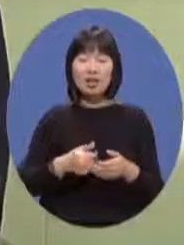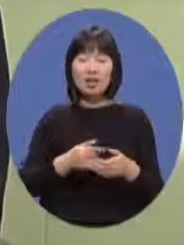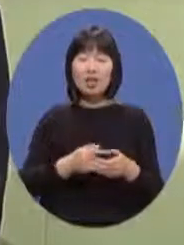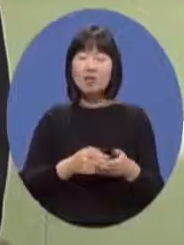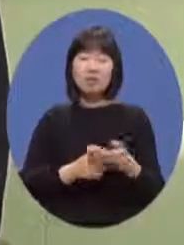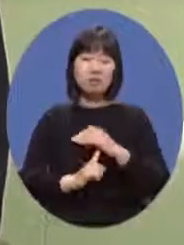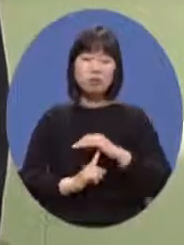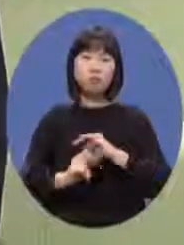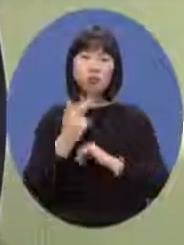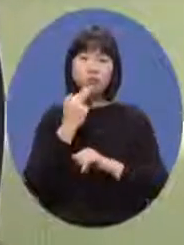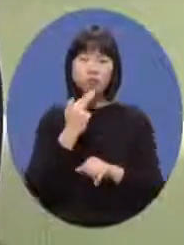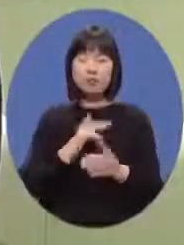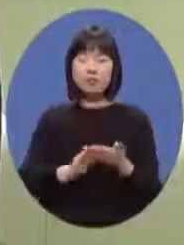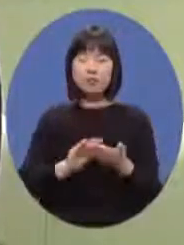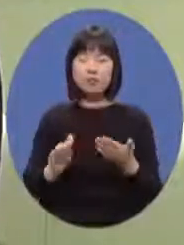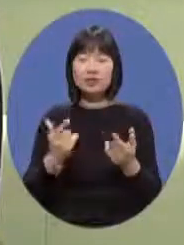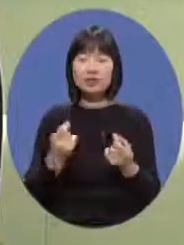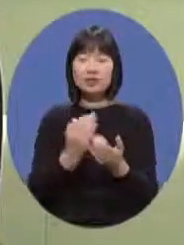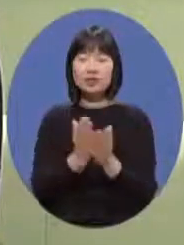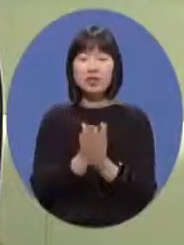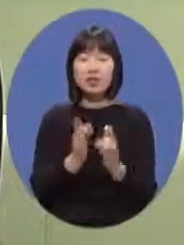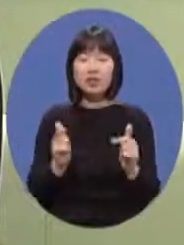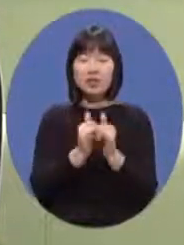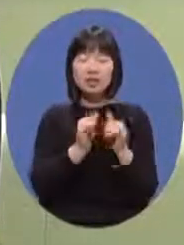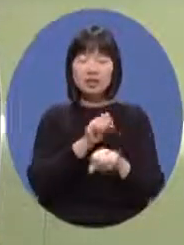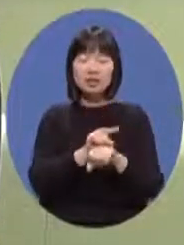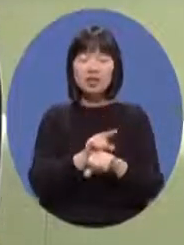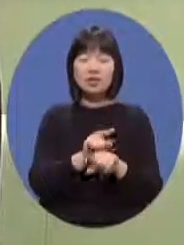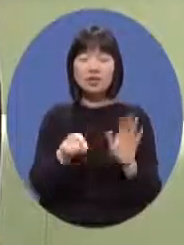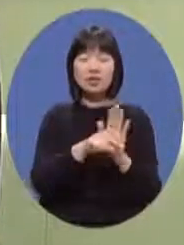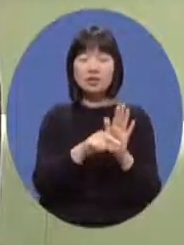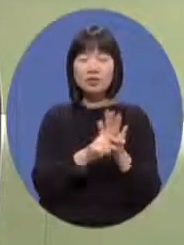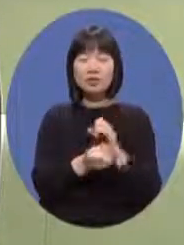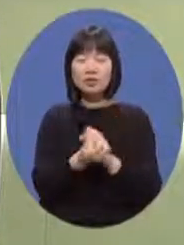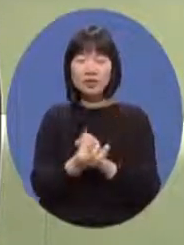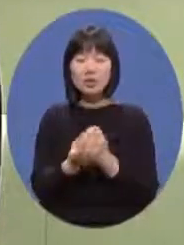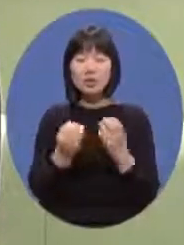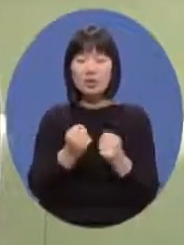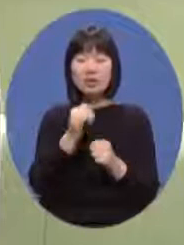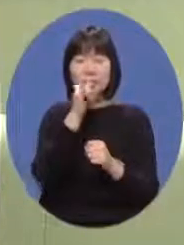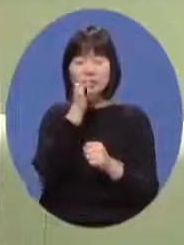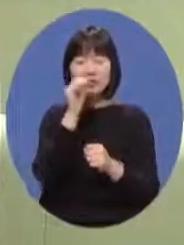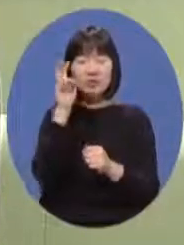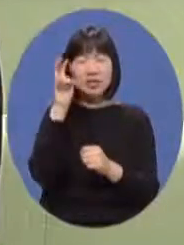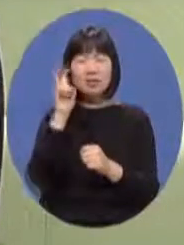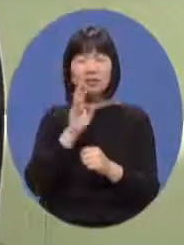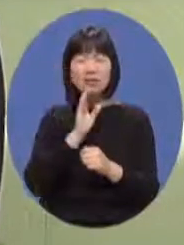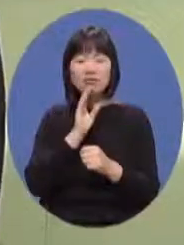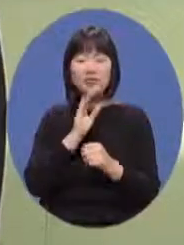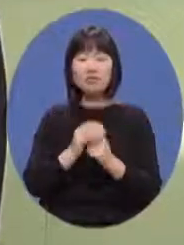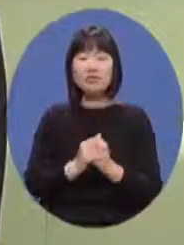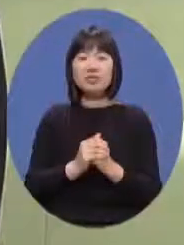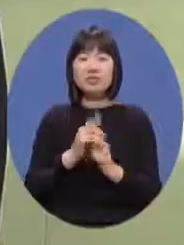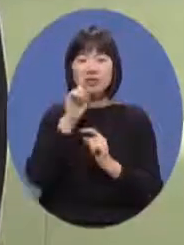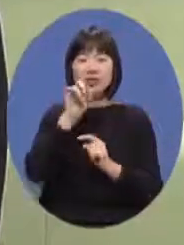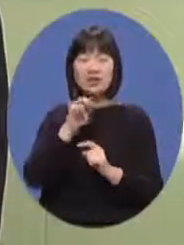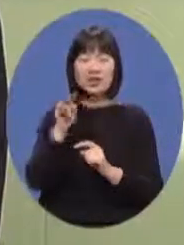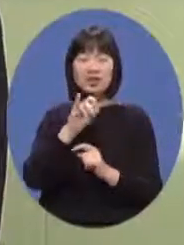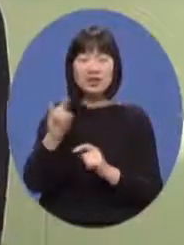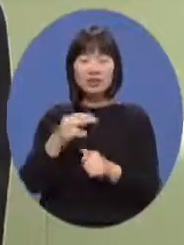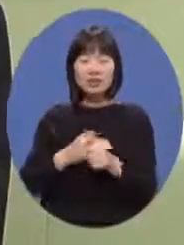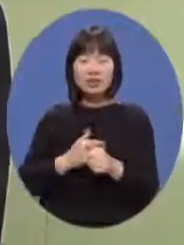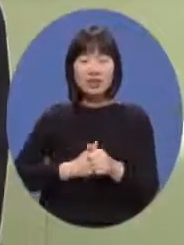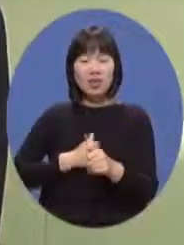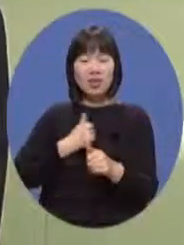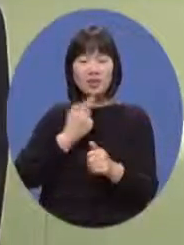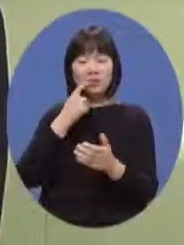않았었습니다. 그러니까 이런 것들이 사회성에 굉장히 이제 좀 부정적인 영향을 많이 미칠 수밖에 네. 없겠죠. 아우, 그러면 이용희 선생님 화나게 하기가 쉽지가